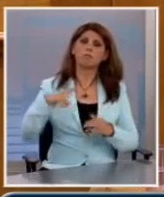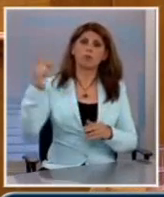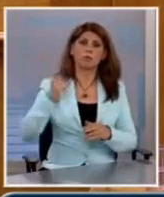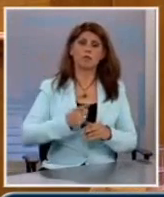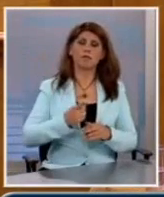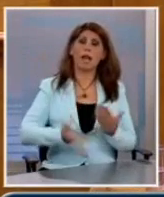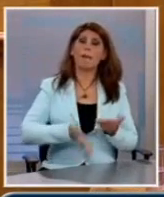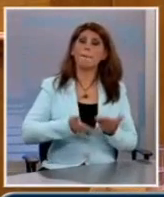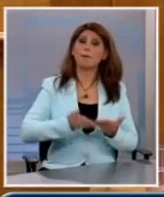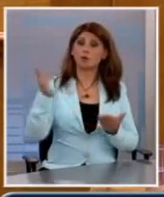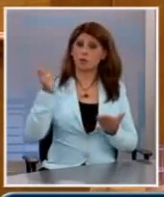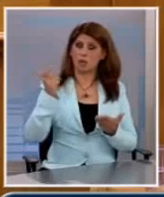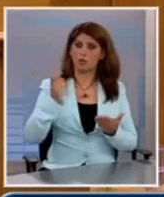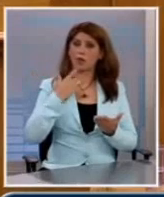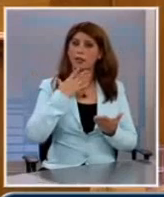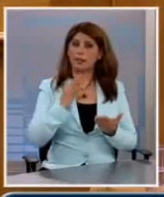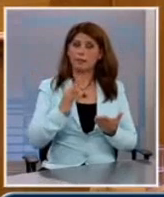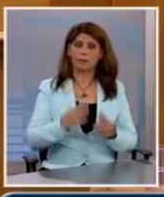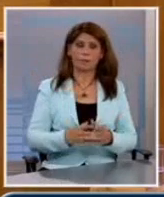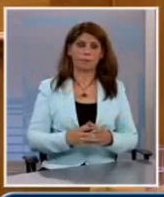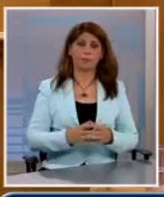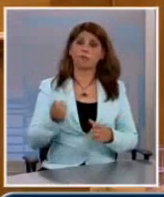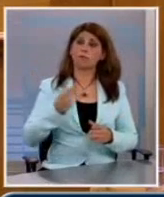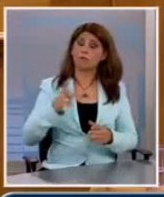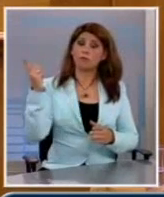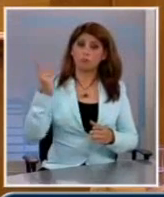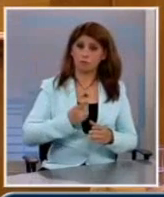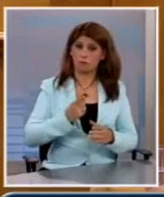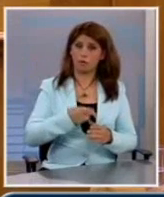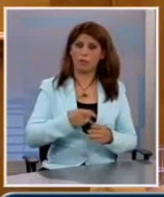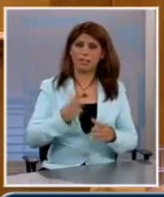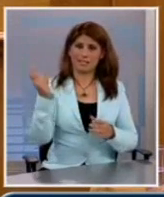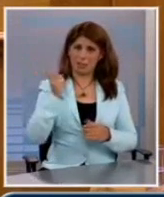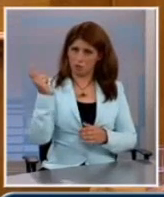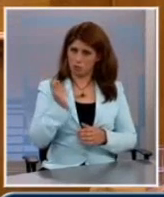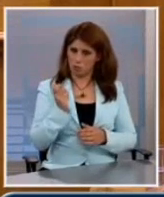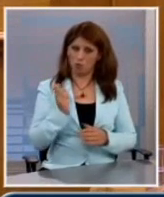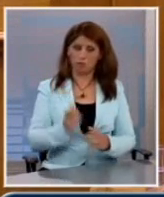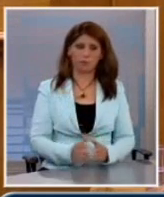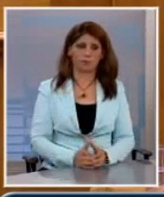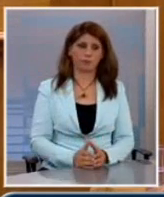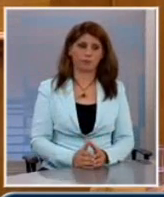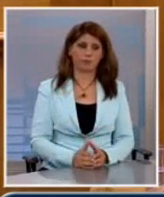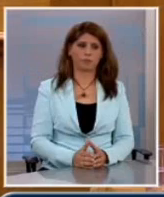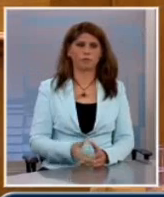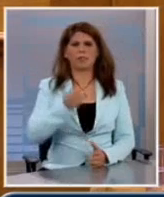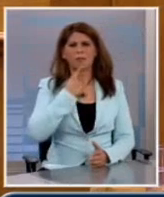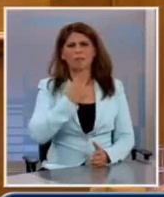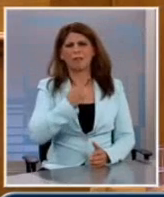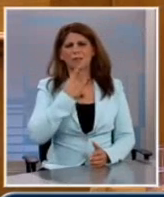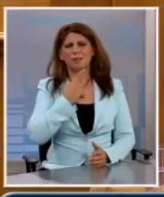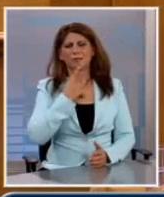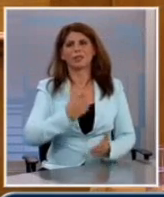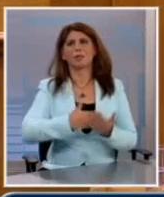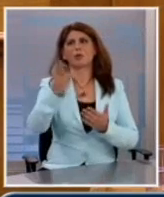επικουρικών, διότι η συντριπτική πλειοψηφία των συνταξιούχων με το πες-πες και τα πρωτοσέλιδα